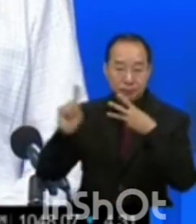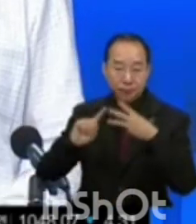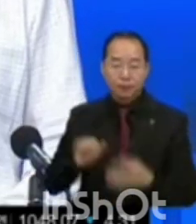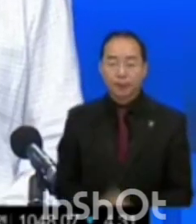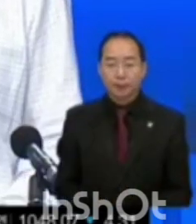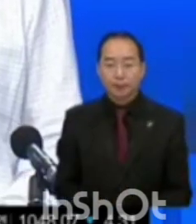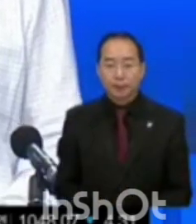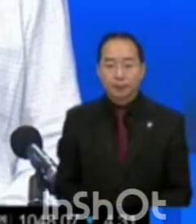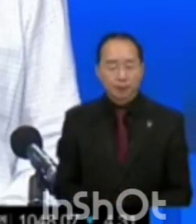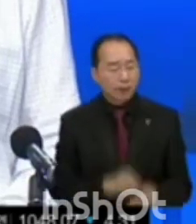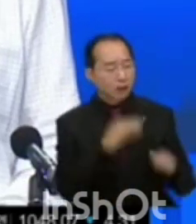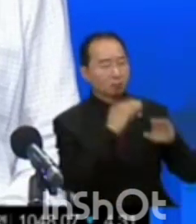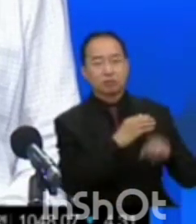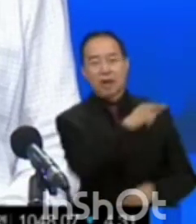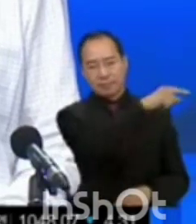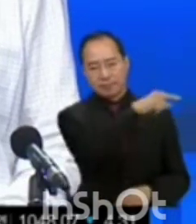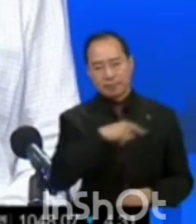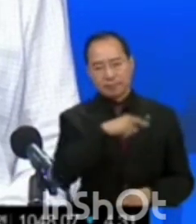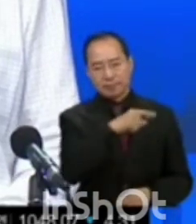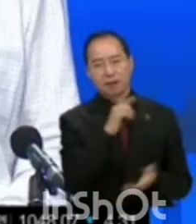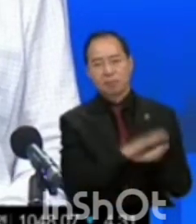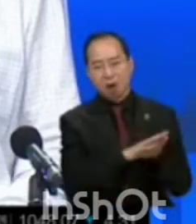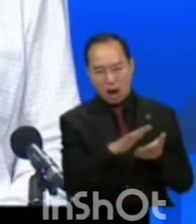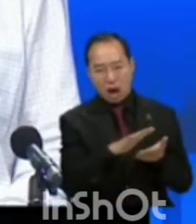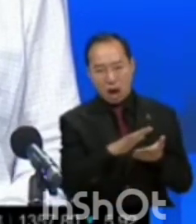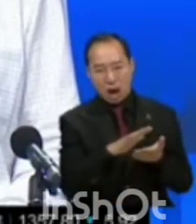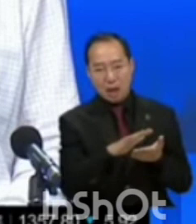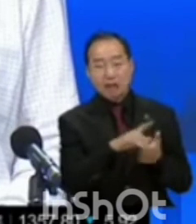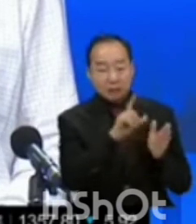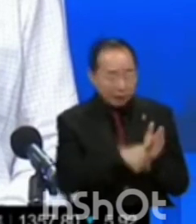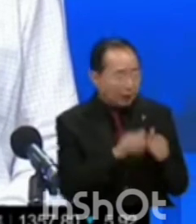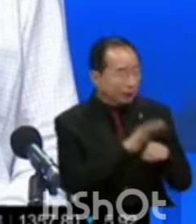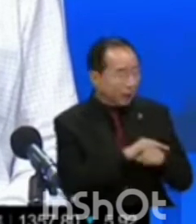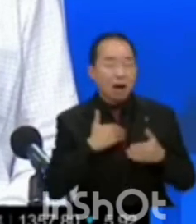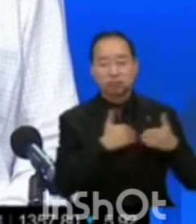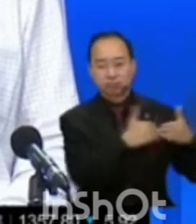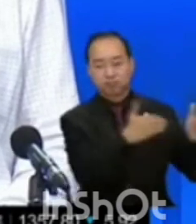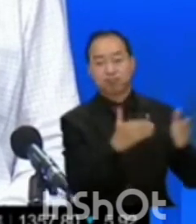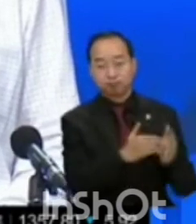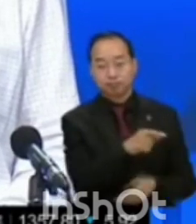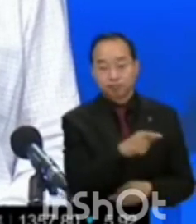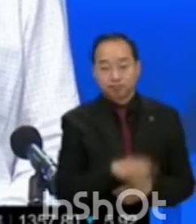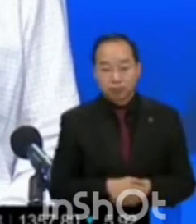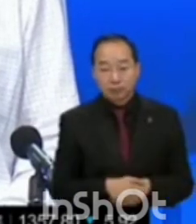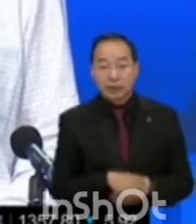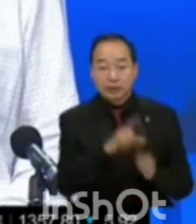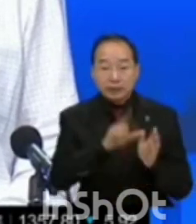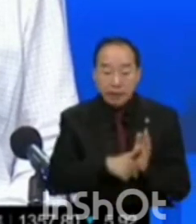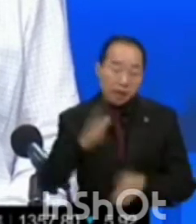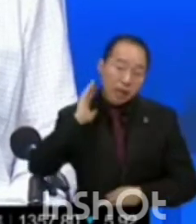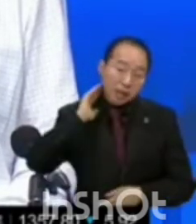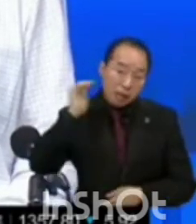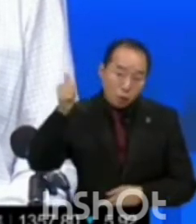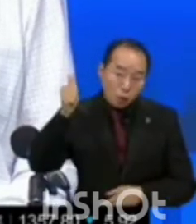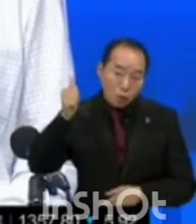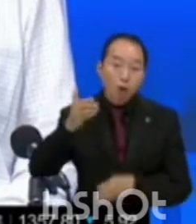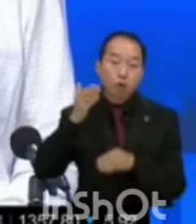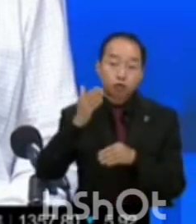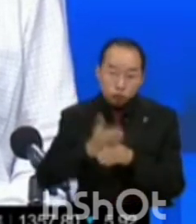우리 남북 평화 프로세스가 그때 많이 진척이 됐습니다. 물론 그것은 철저히 대통령께서